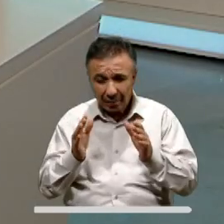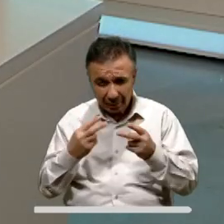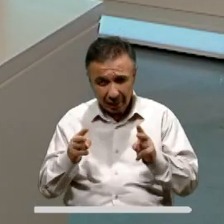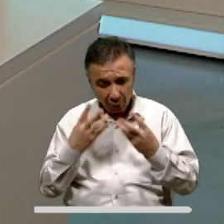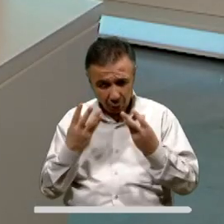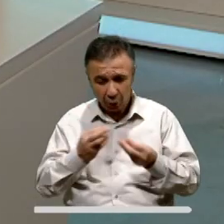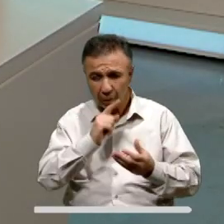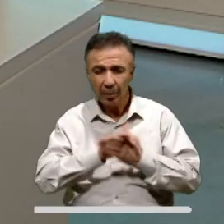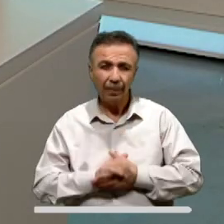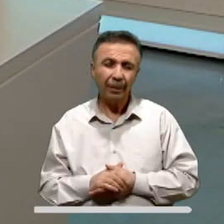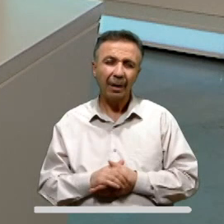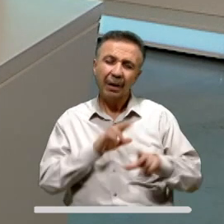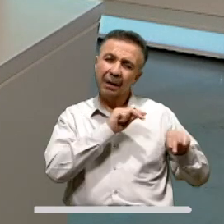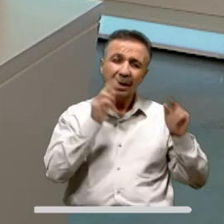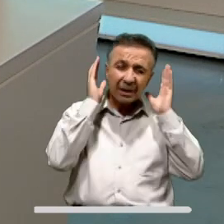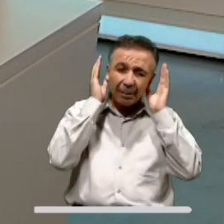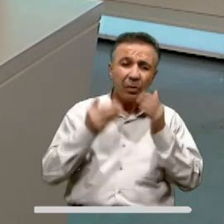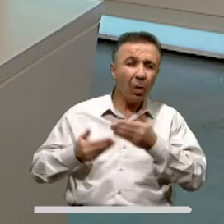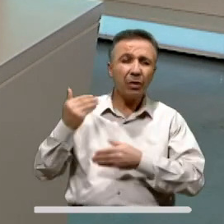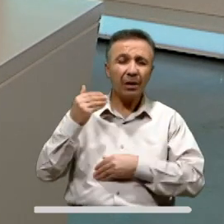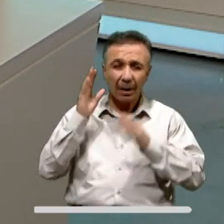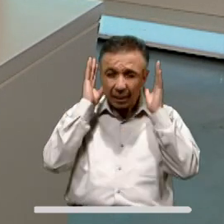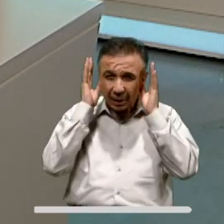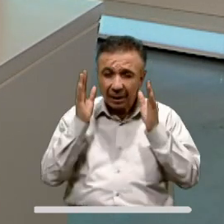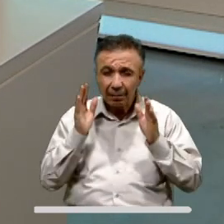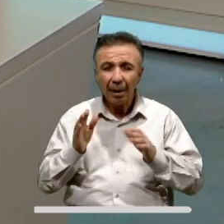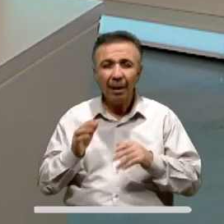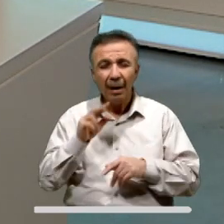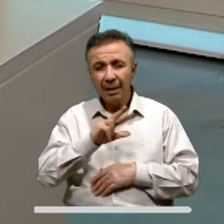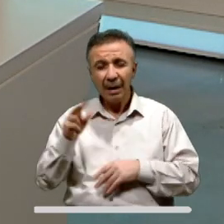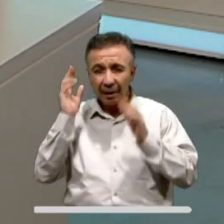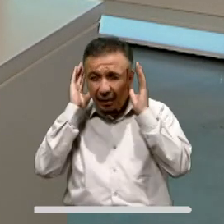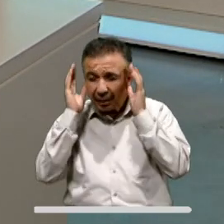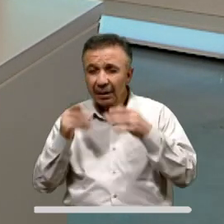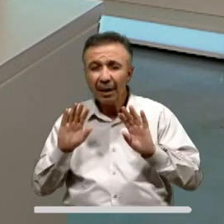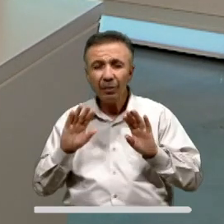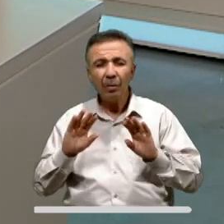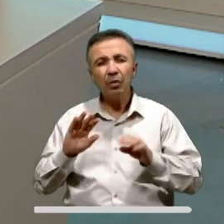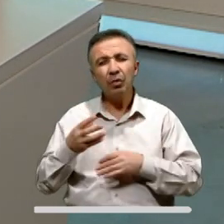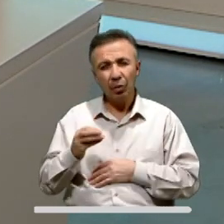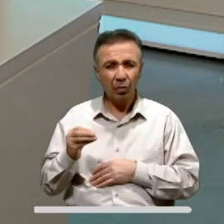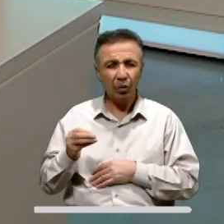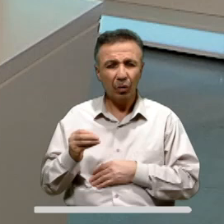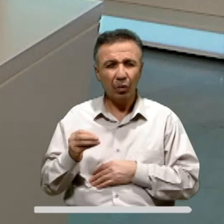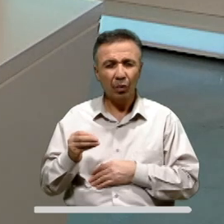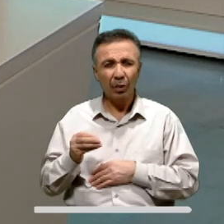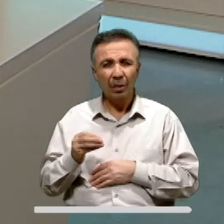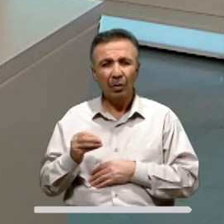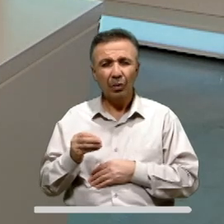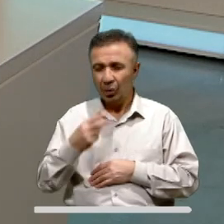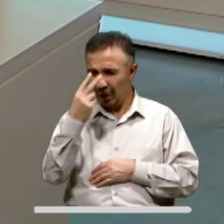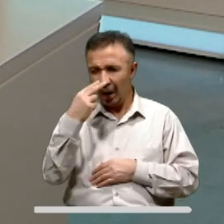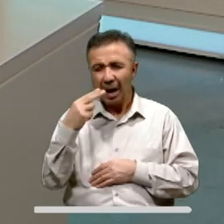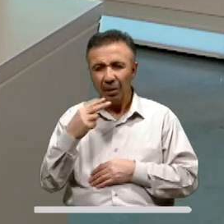önceden hani kıldım ben. Ama hani ötekini kılamıyorum hemen çünkü çocuk şey yapmıyor, rahatlık vermiyor